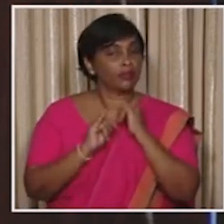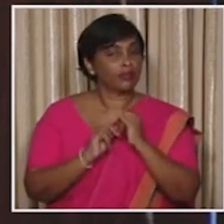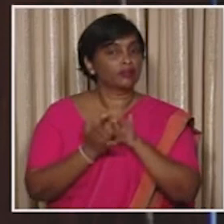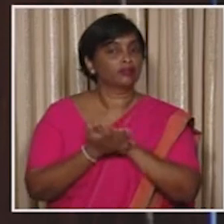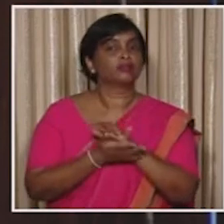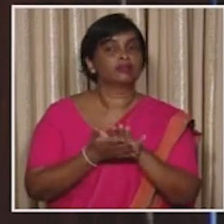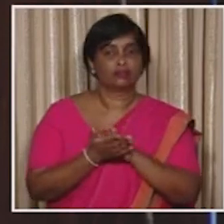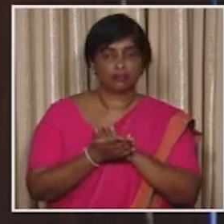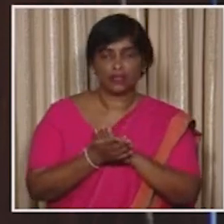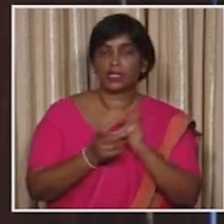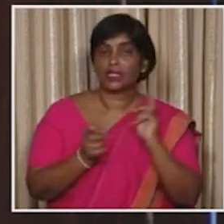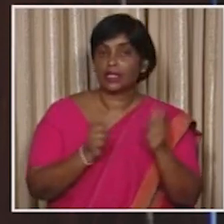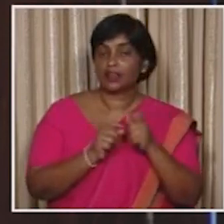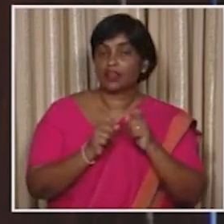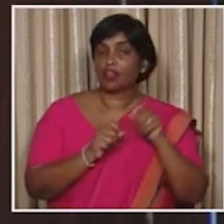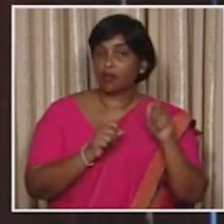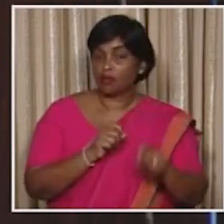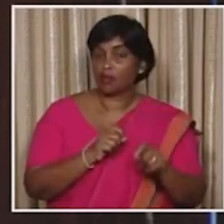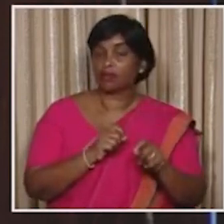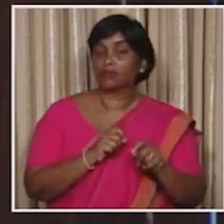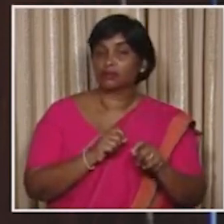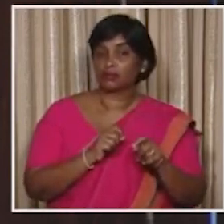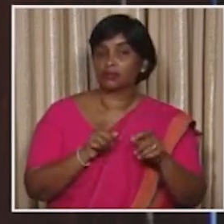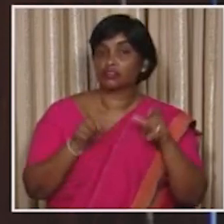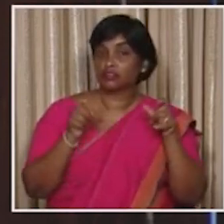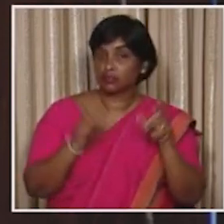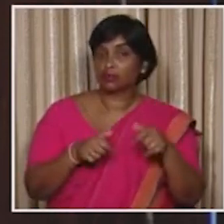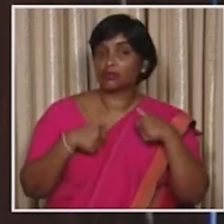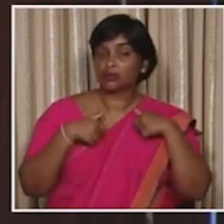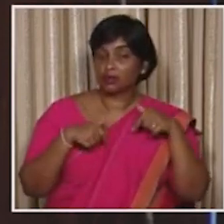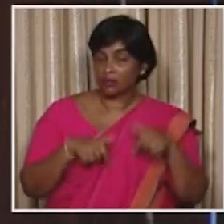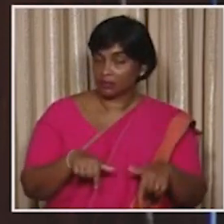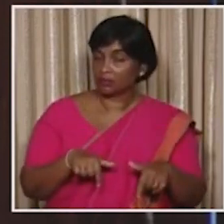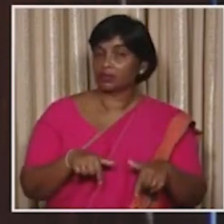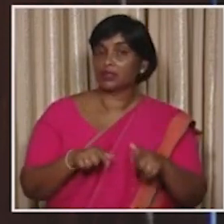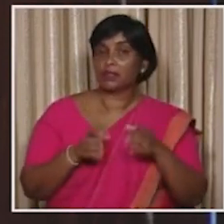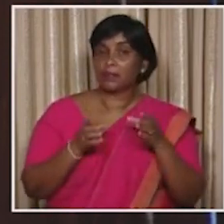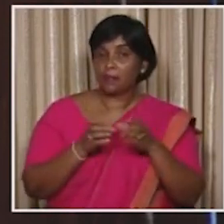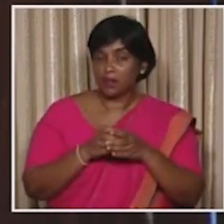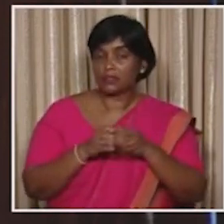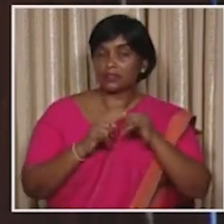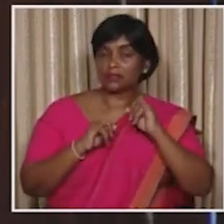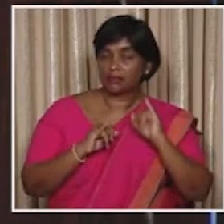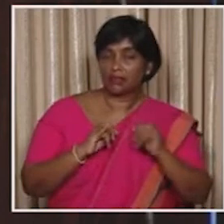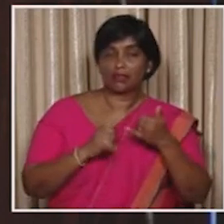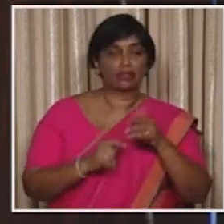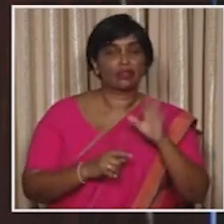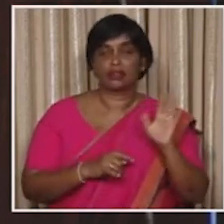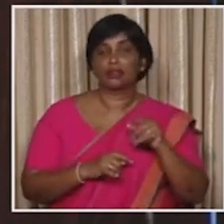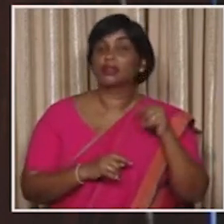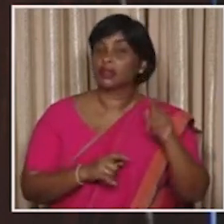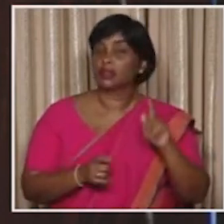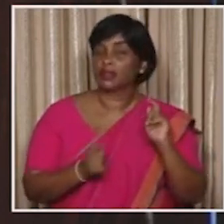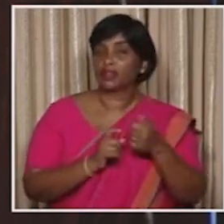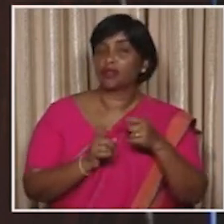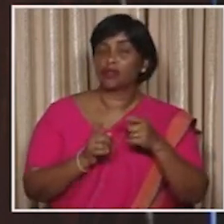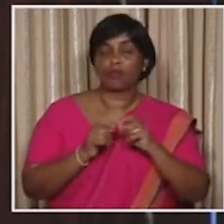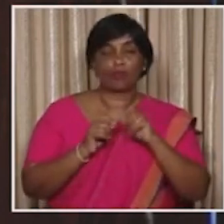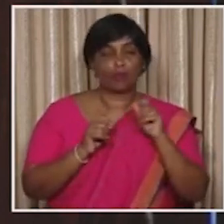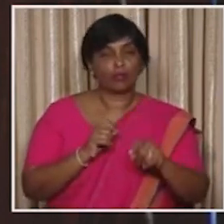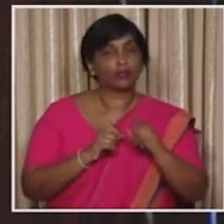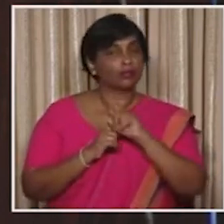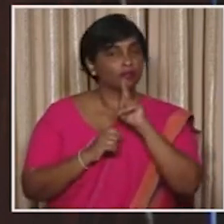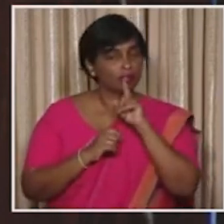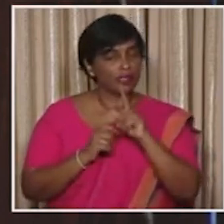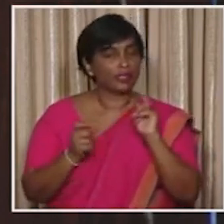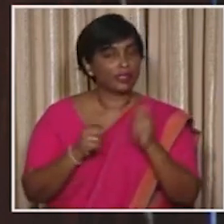කරන්න ඕනේ ක්‍රිකට් බෝඩ් එක තානම් කළේ අපි මෙතන ඇවිල්ලා ඒ පක්ෂය වුණාද විපක්ෂ වුණාද කාරණා මත නෙමෙයි. ක්‍රිකට් බෝඩ් එක දැන් මෙතුමාලා කියන